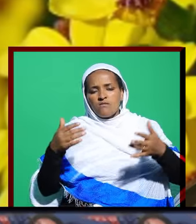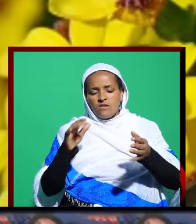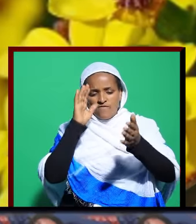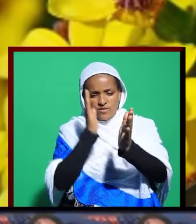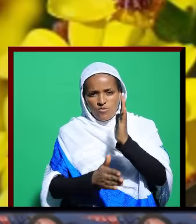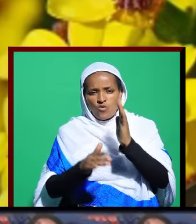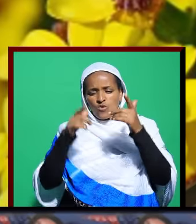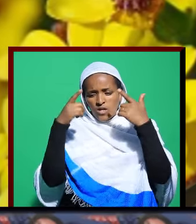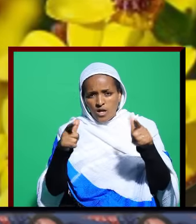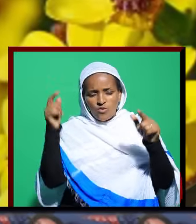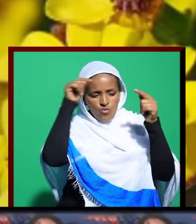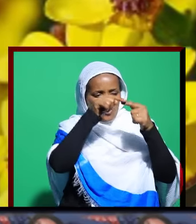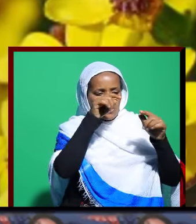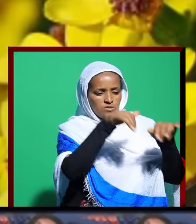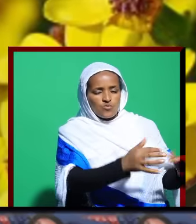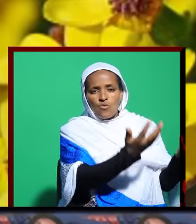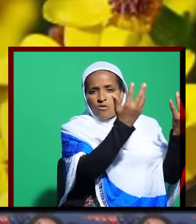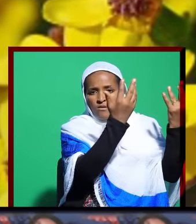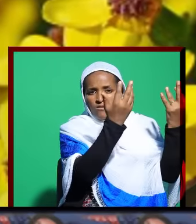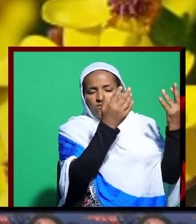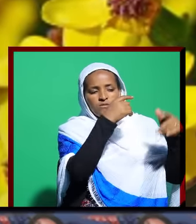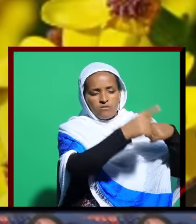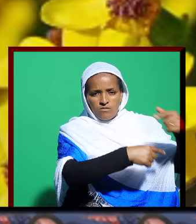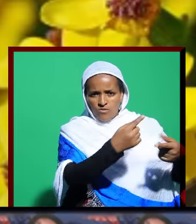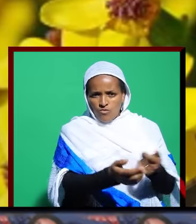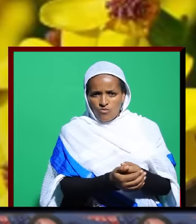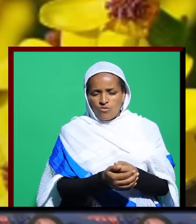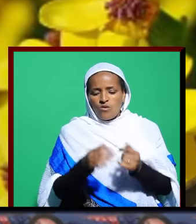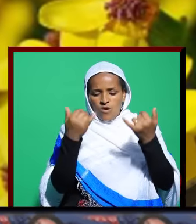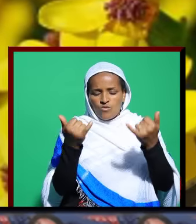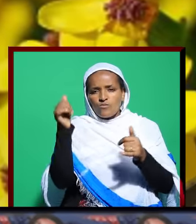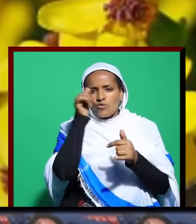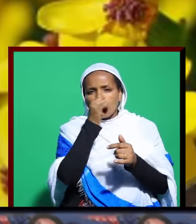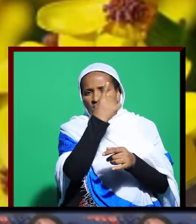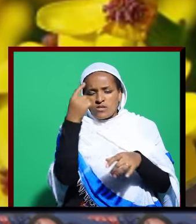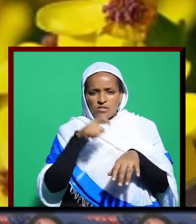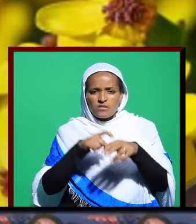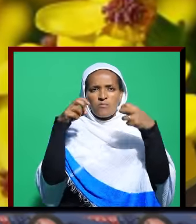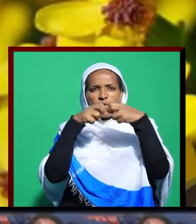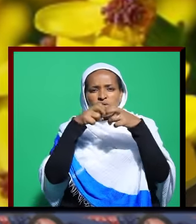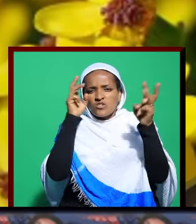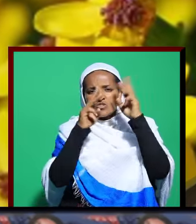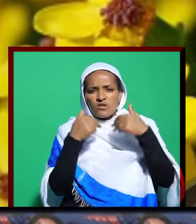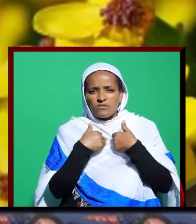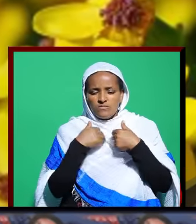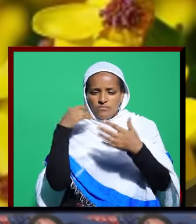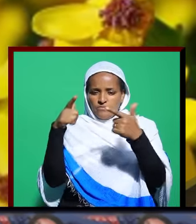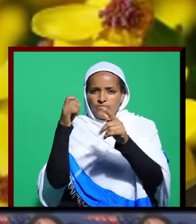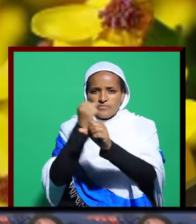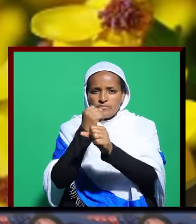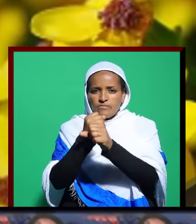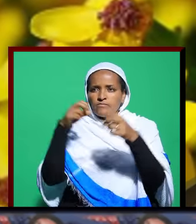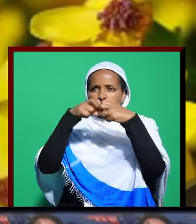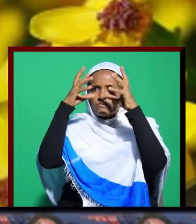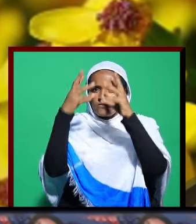ይፈጽማሉ፣ ድንገትም ወደ ሲኦል ይወርዳሉ ይላል። በቃ ልክ እንደዚህ ነው። አሁን በኢትዮጵያ አንዳንድ ጊዜ የመብራት ችግር አለና ድንገት